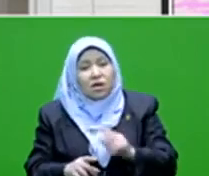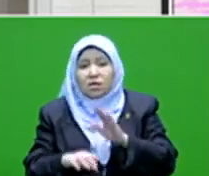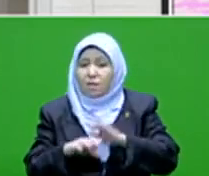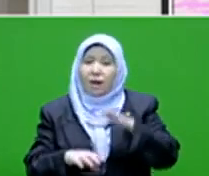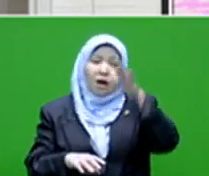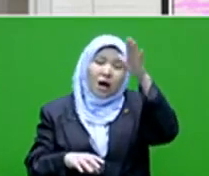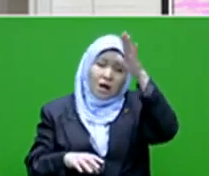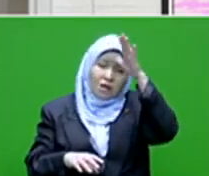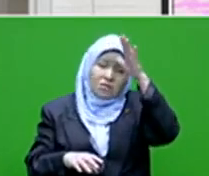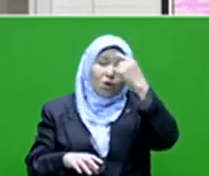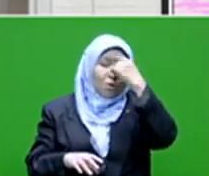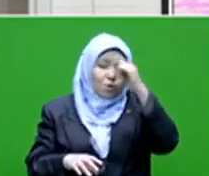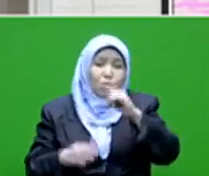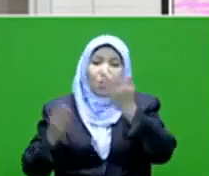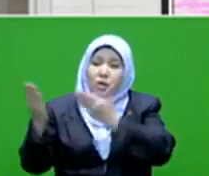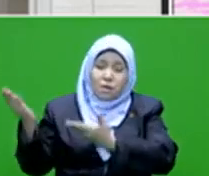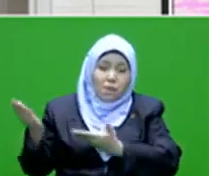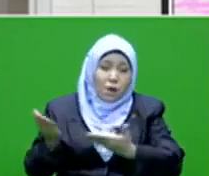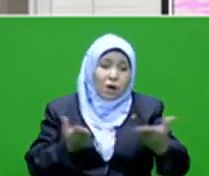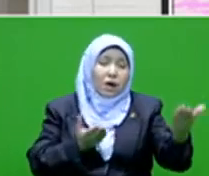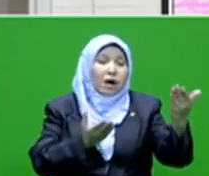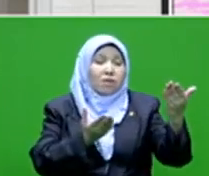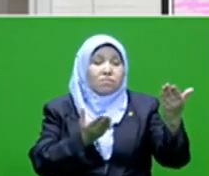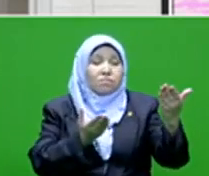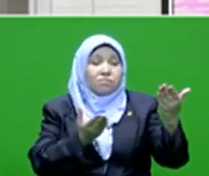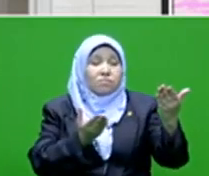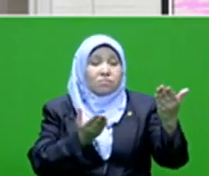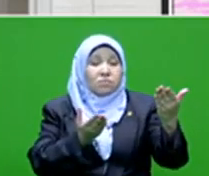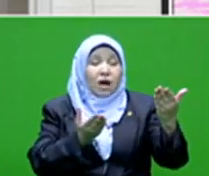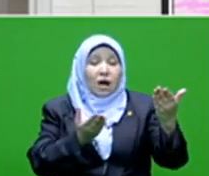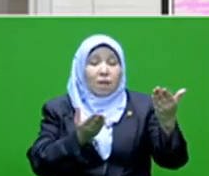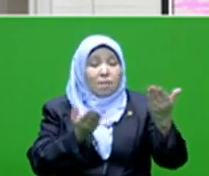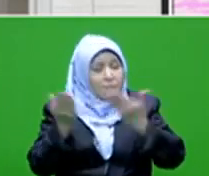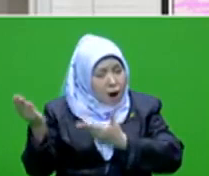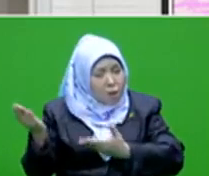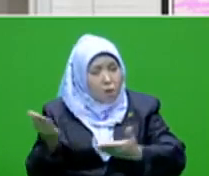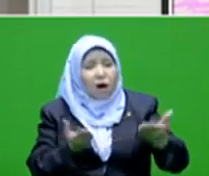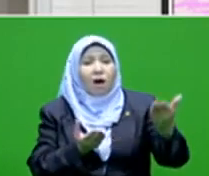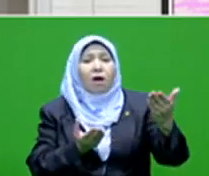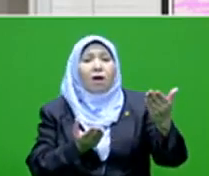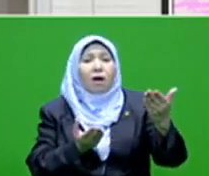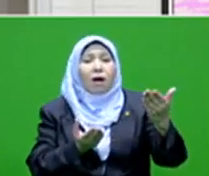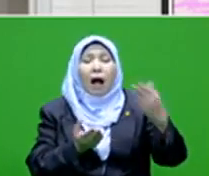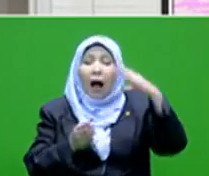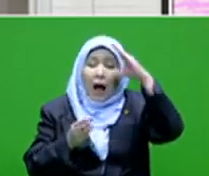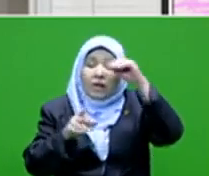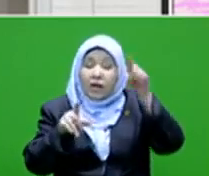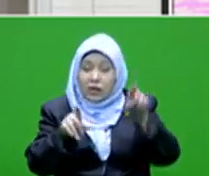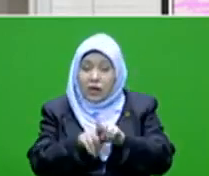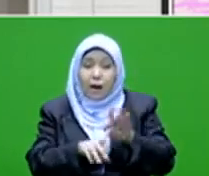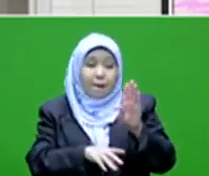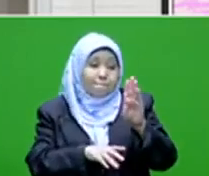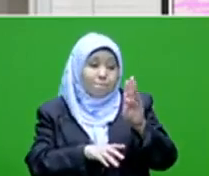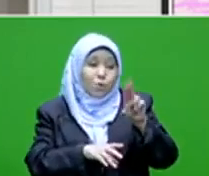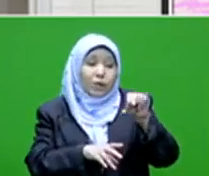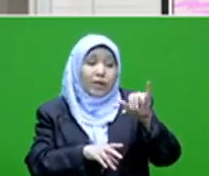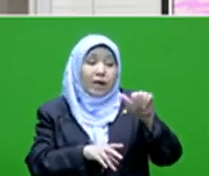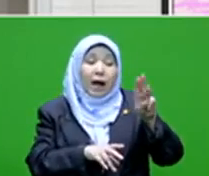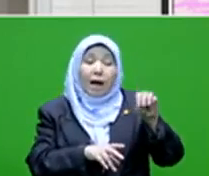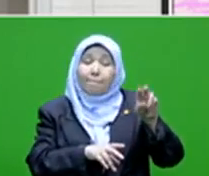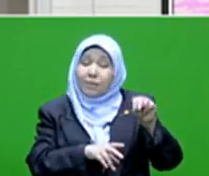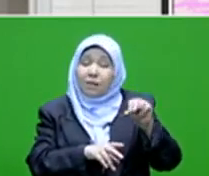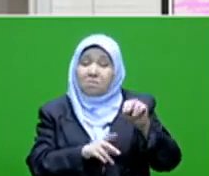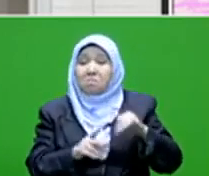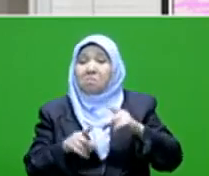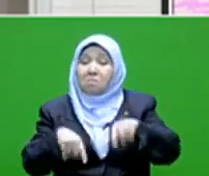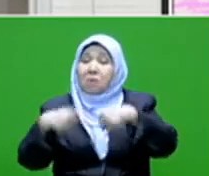ayahnya untuk dibawakan kepada ke Mesir, iaitu adik Nabi Yusuf iaitu Bunyamin. Dan pada